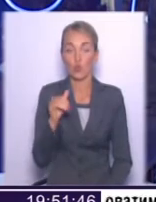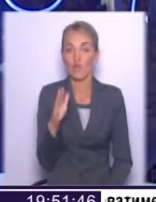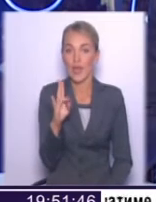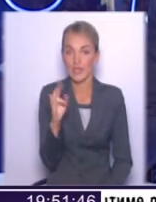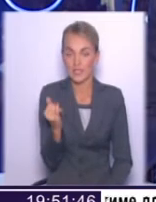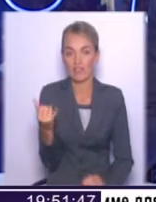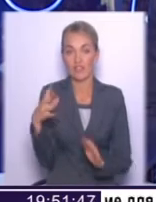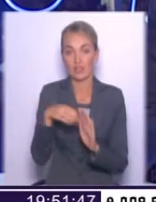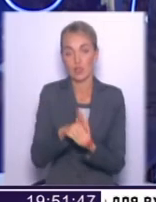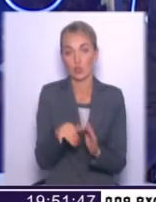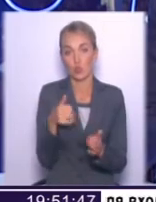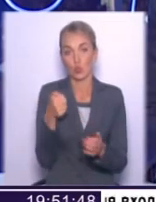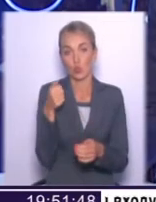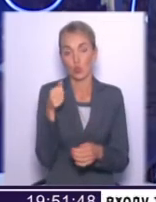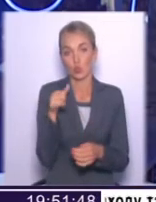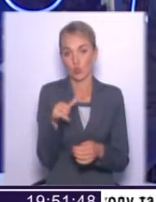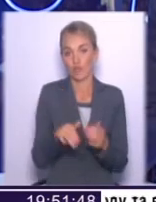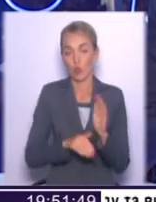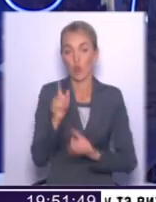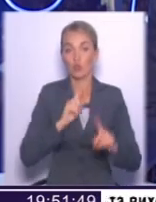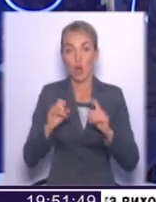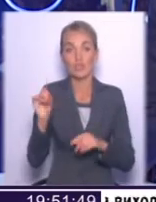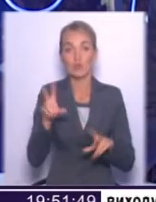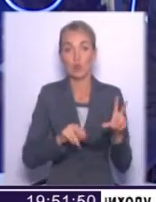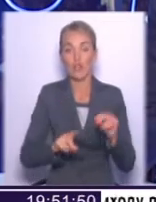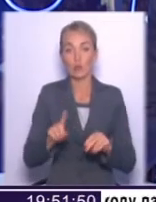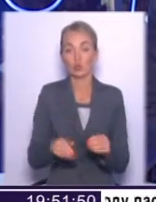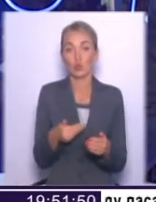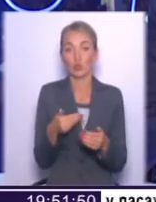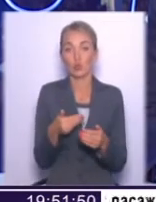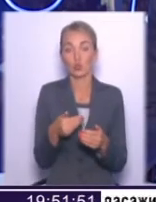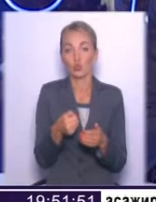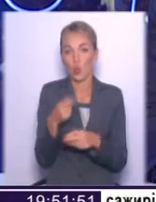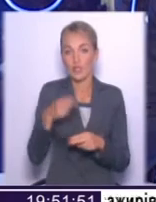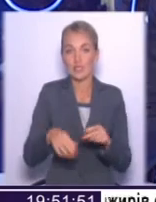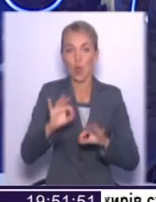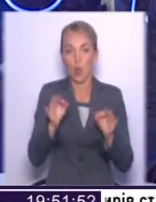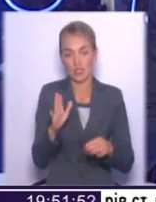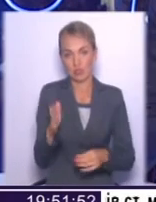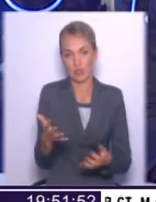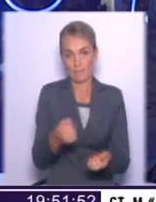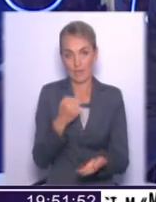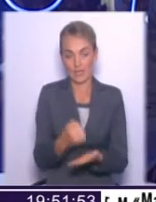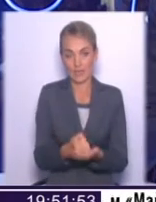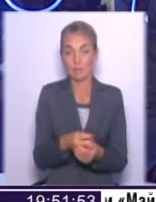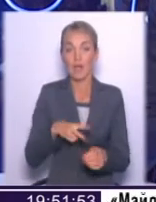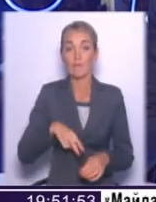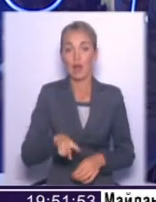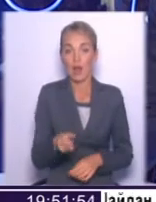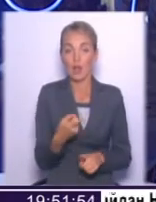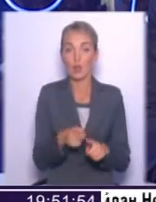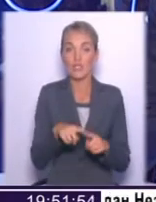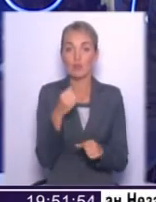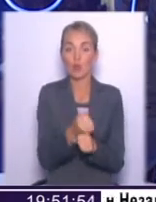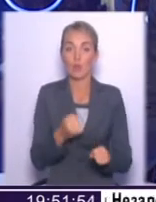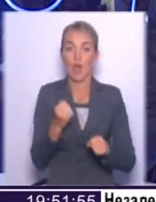внести його у Верховну Раду, і сподіваємося, що до кінця осені він буде прийнятий. Паралельно з цим ми розробляємо